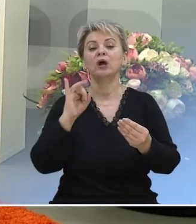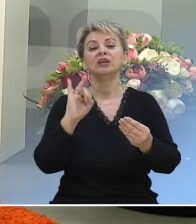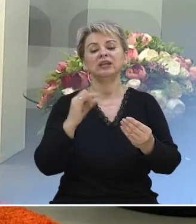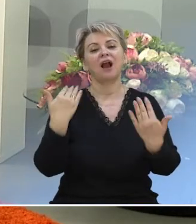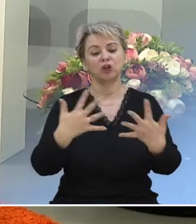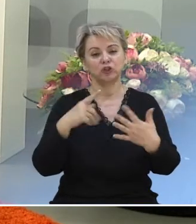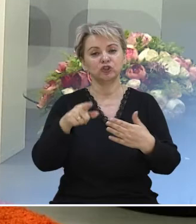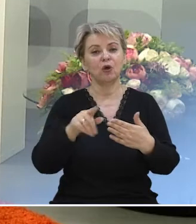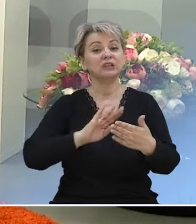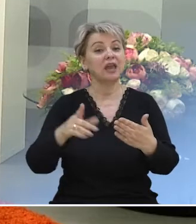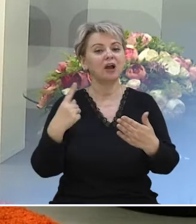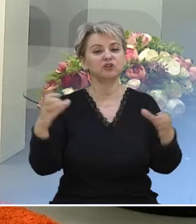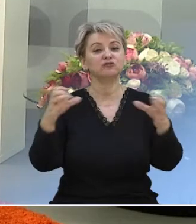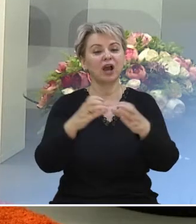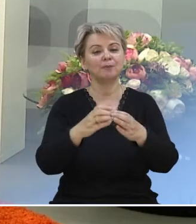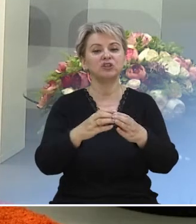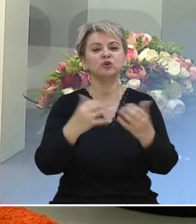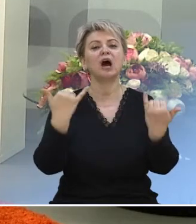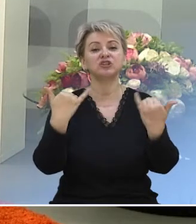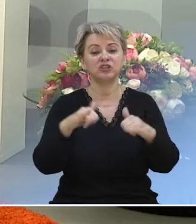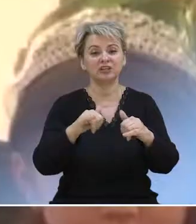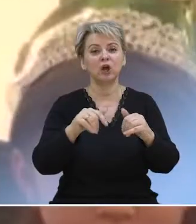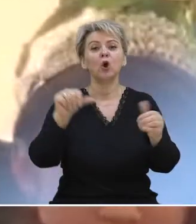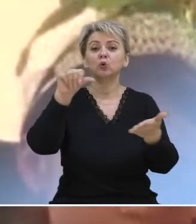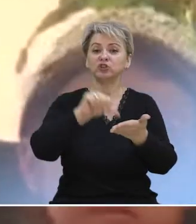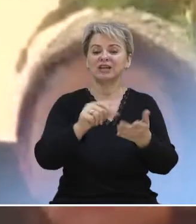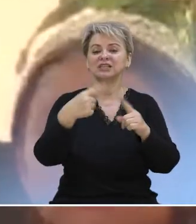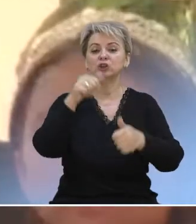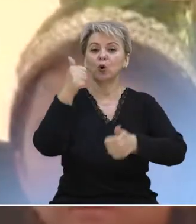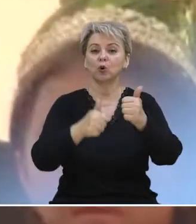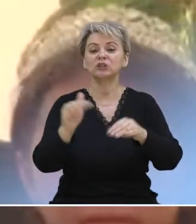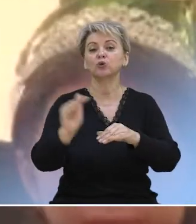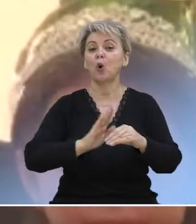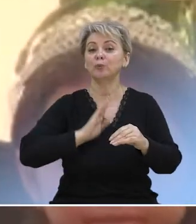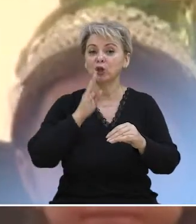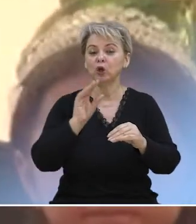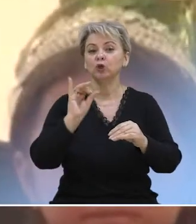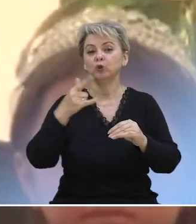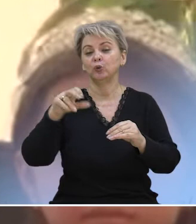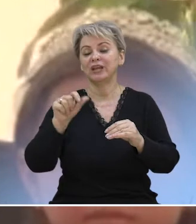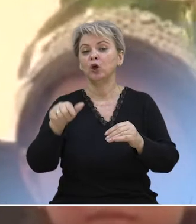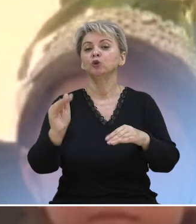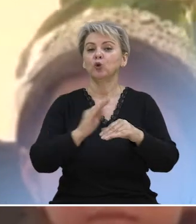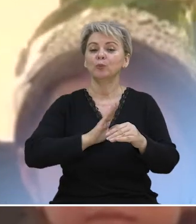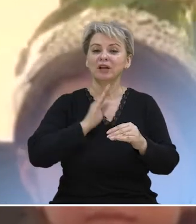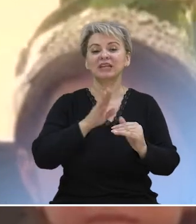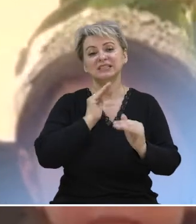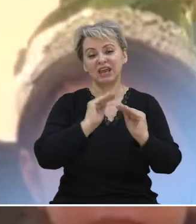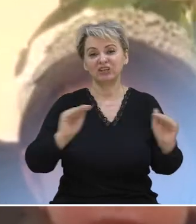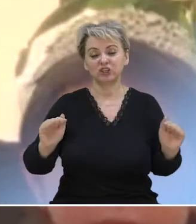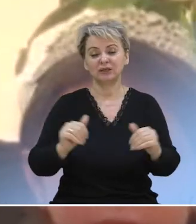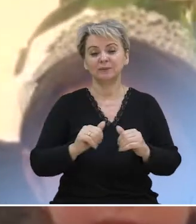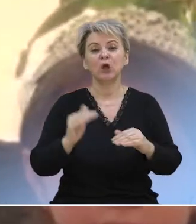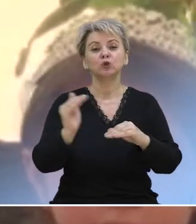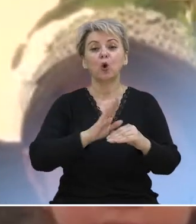Ростове-на-Дону. Ну и он, конечно же, не один, он в компании очаровательных участниц этого конкурса. Доброе утро, Юрий, доброе утро,